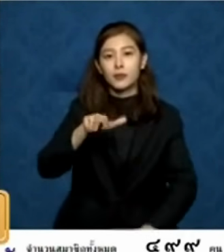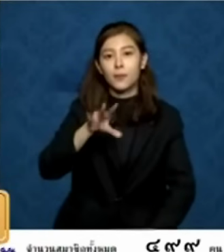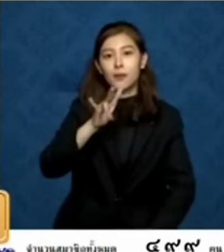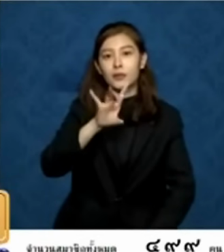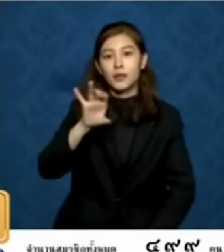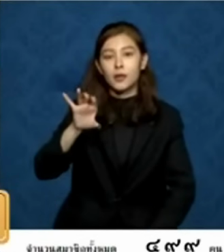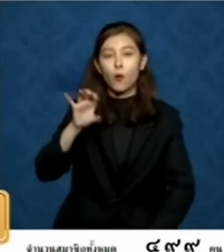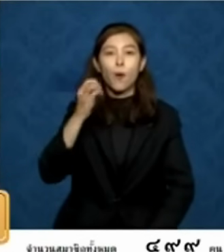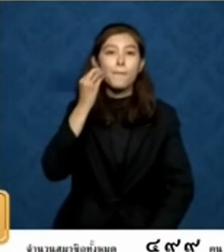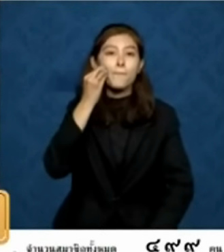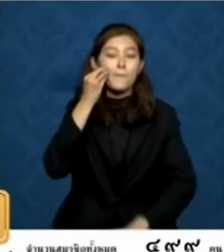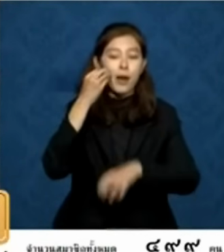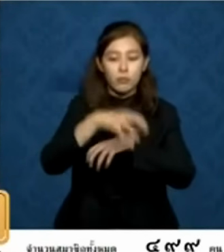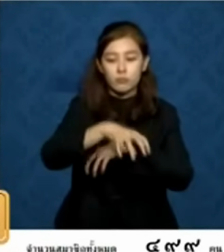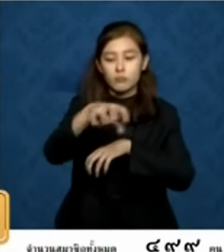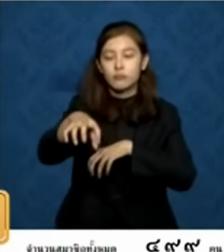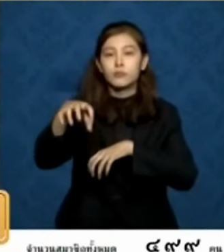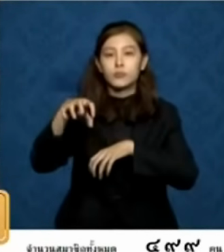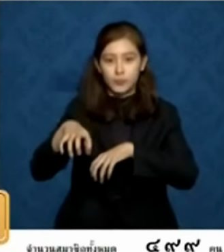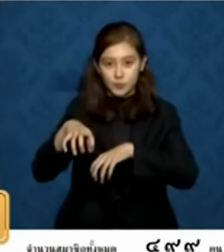หมู่บ้าน เ